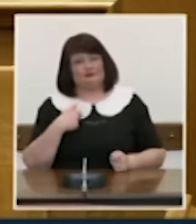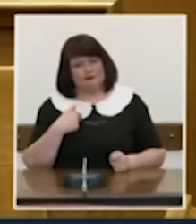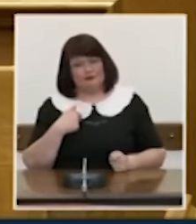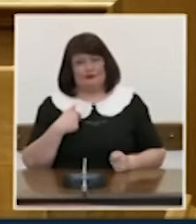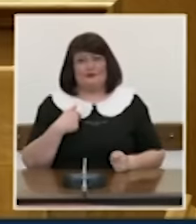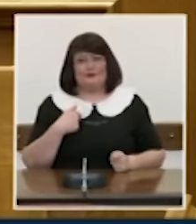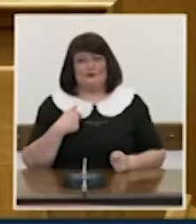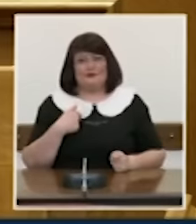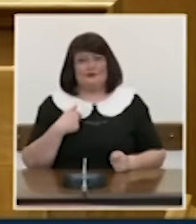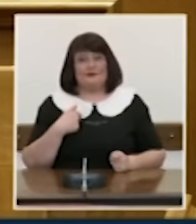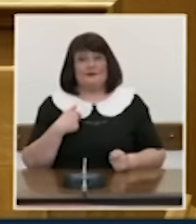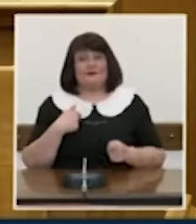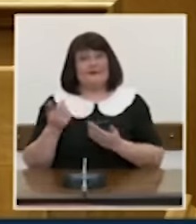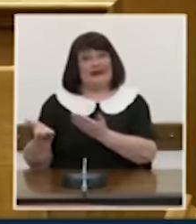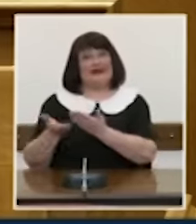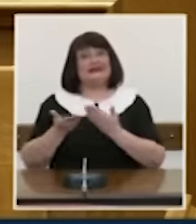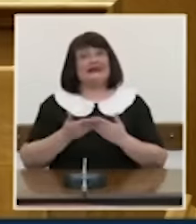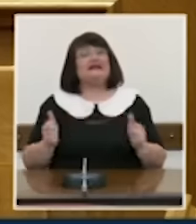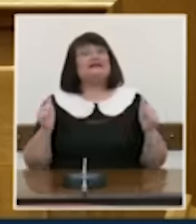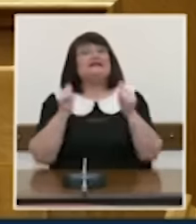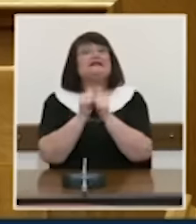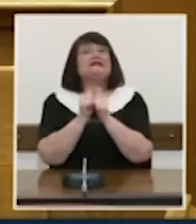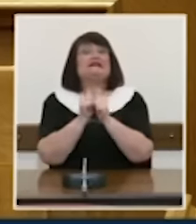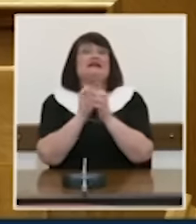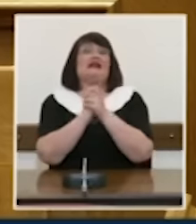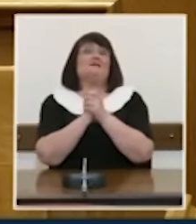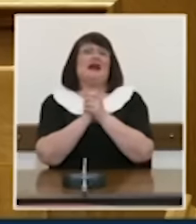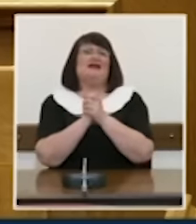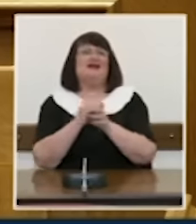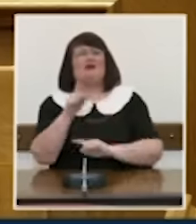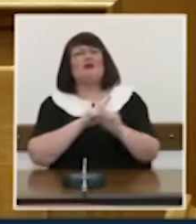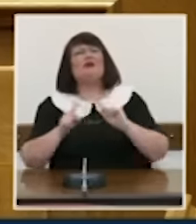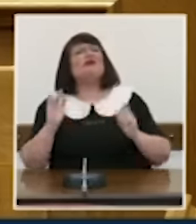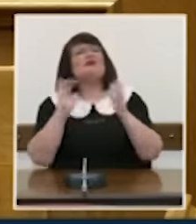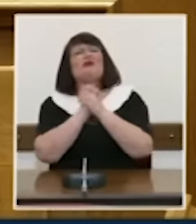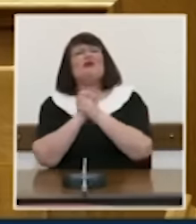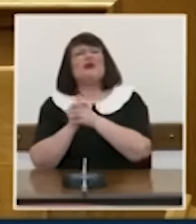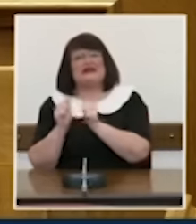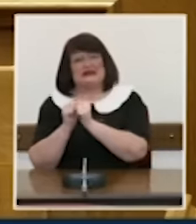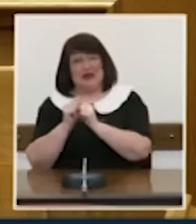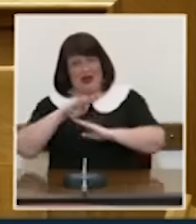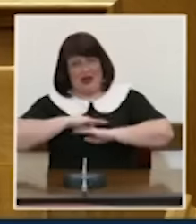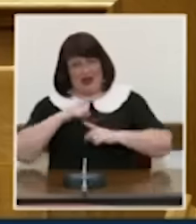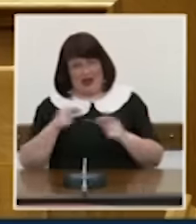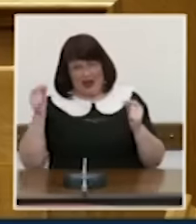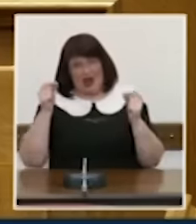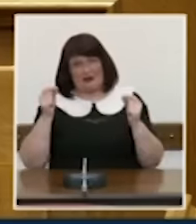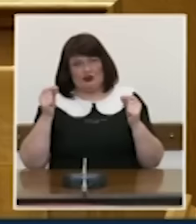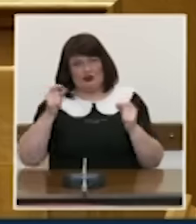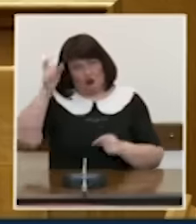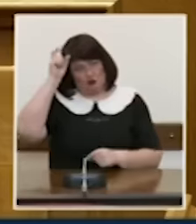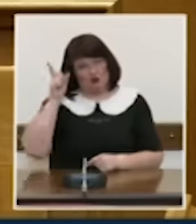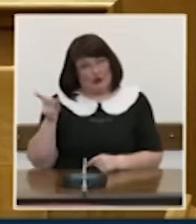στη στήριξη των συμμάχων. Ποιων συμμάχων? Της νατοικής συμμάχου Τουρκίας,